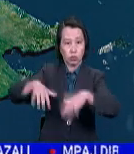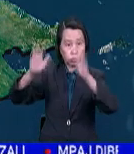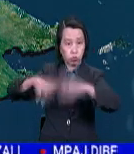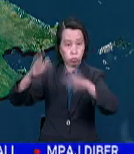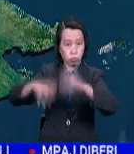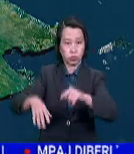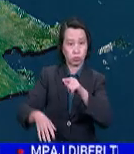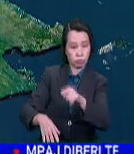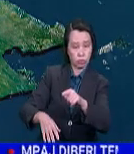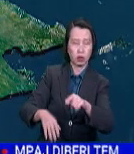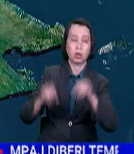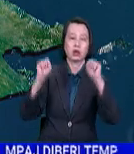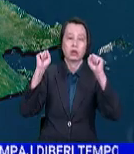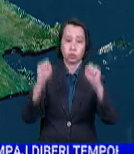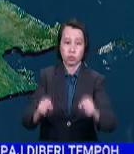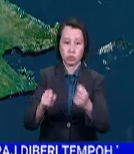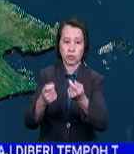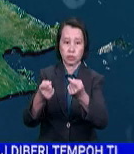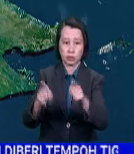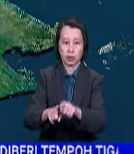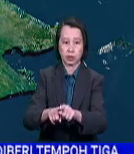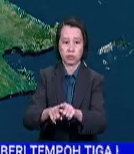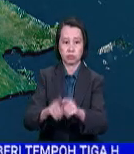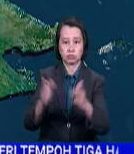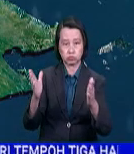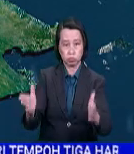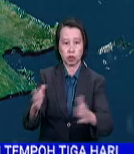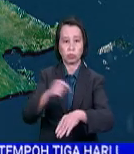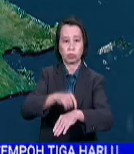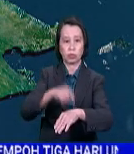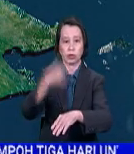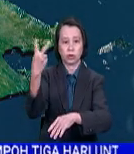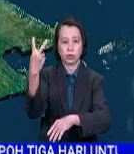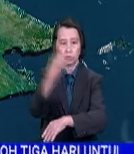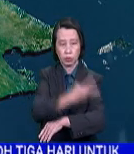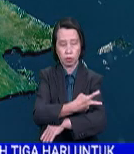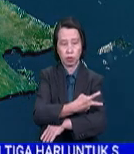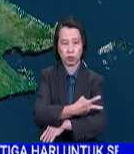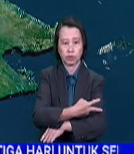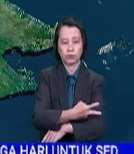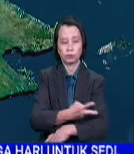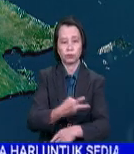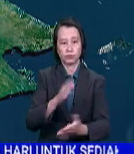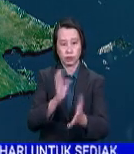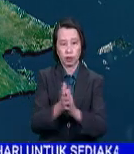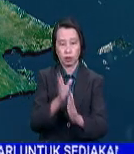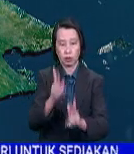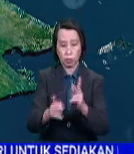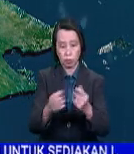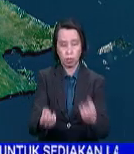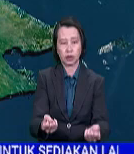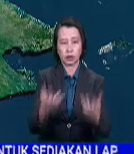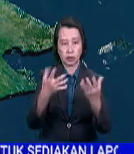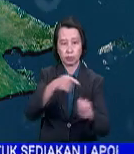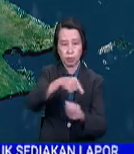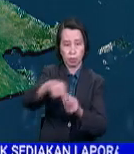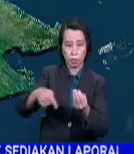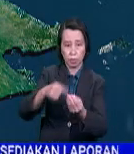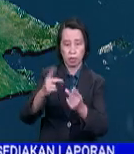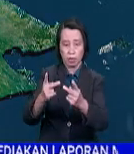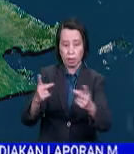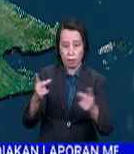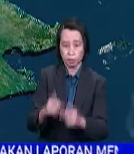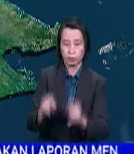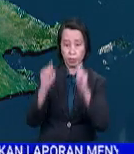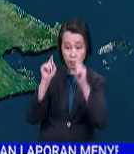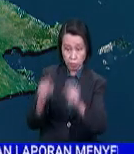berterusan dijangka mampu untuk berlaku sepanjang tempoh 2 hari berkenaan. Oleh itu, orang ramai di sekitar kawasan-kawasan